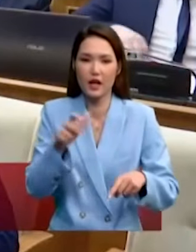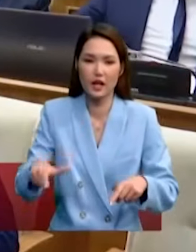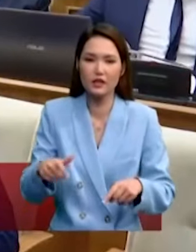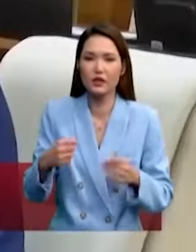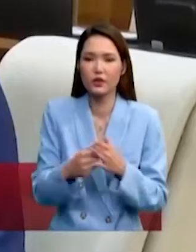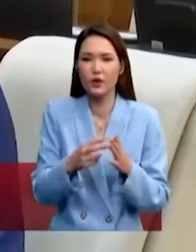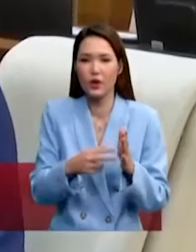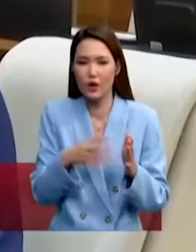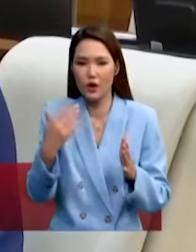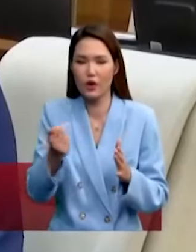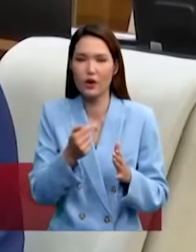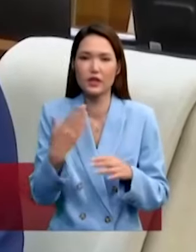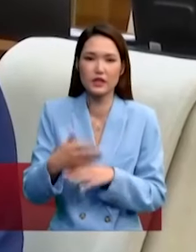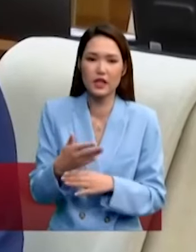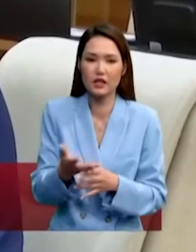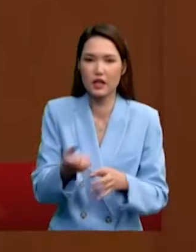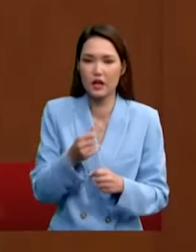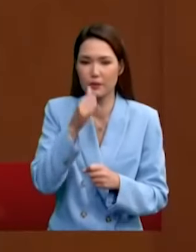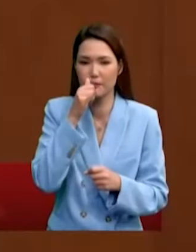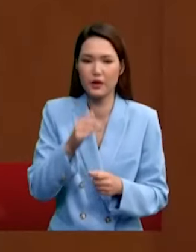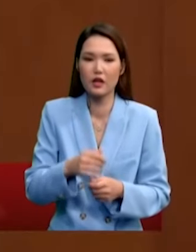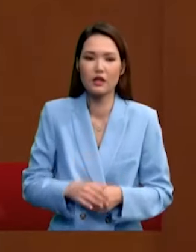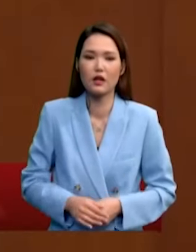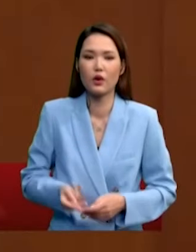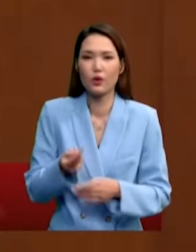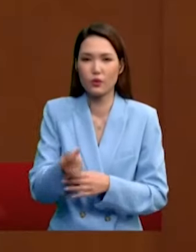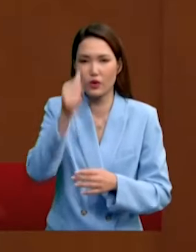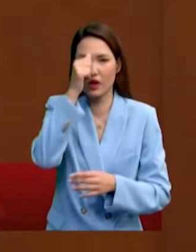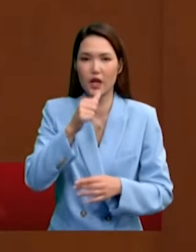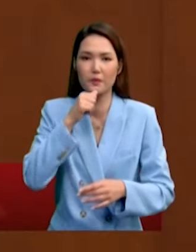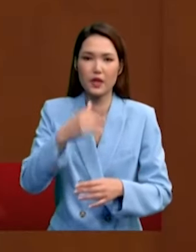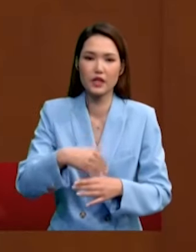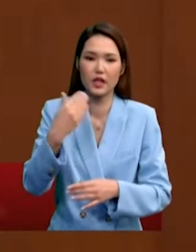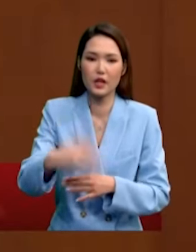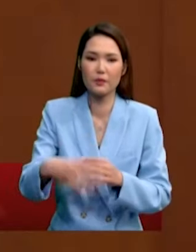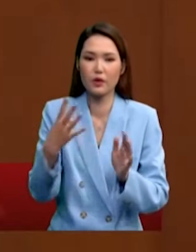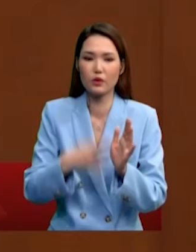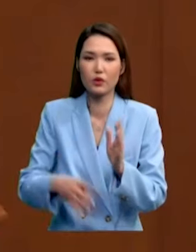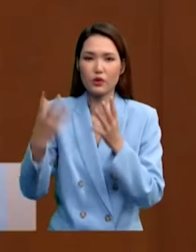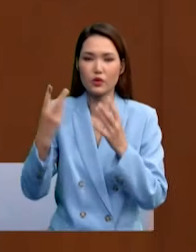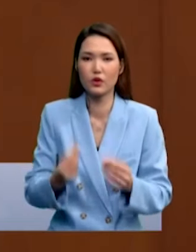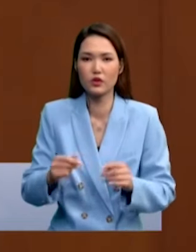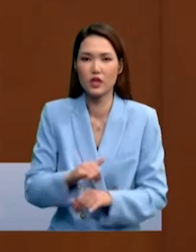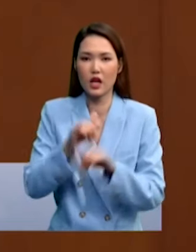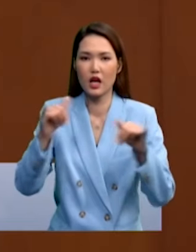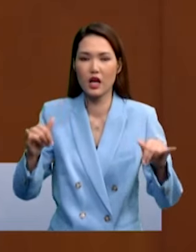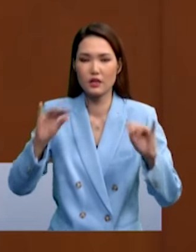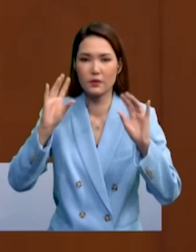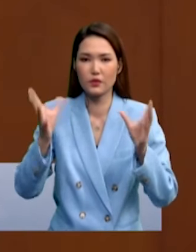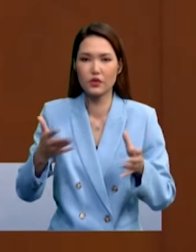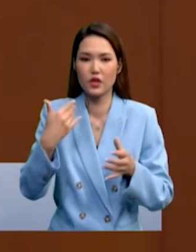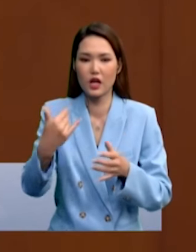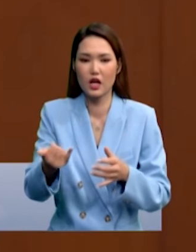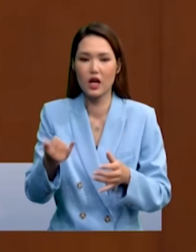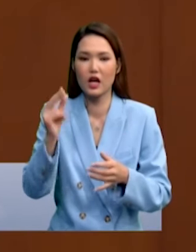дейін күн көріс үшін несие ала алмайды. Төлем мерзімін кешіктіру 90 күннен асқан жағдайда оларға